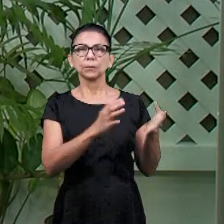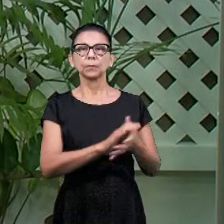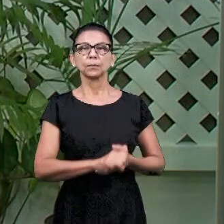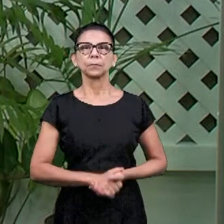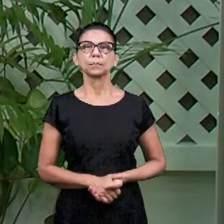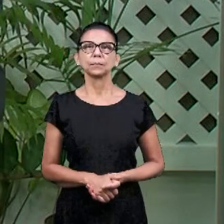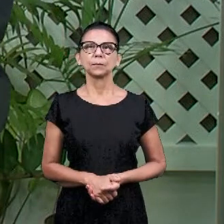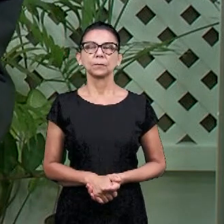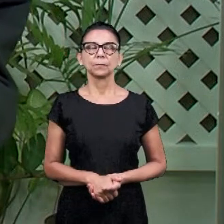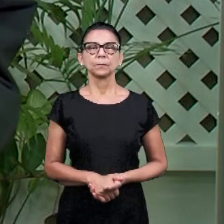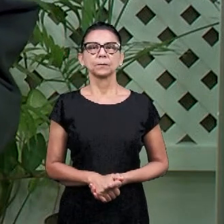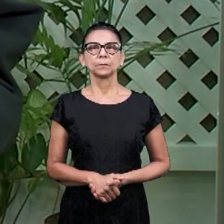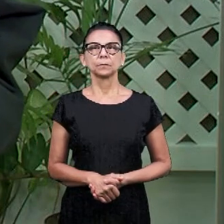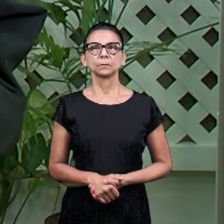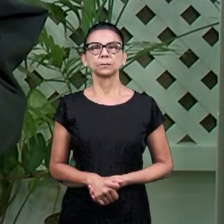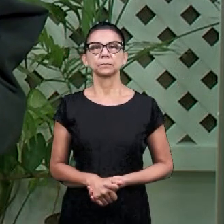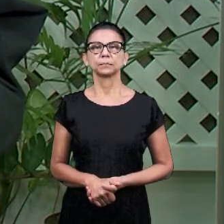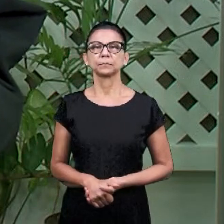Les personnes qui étaient là,